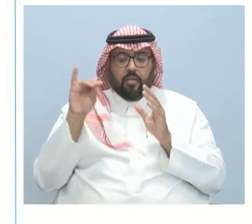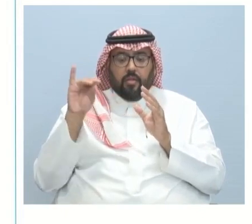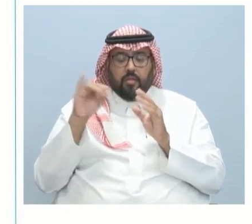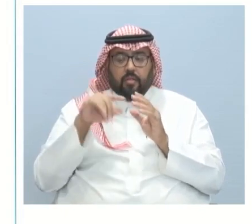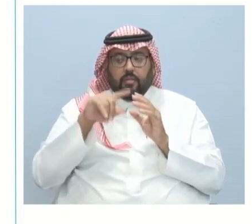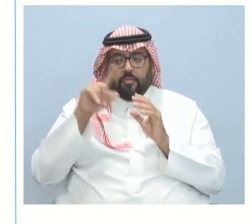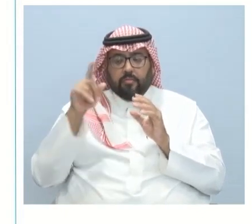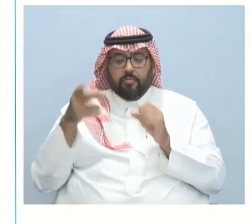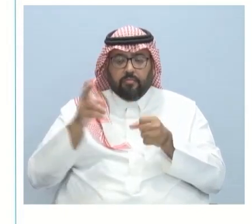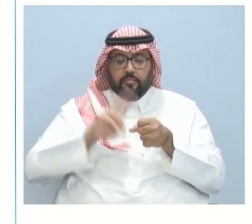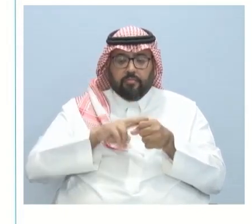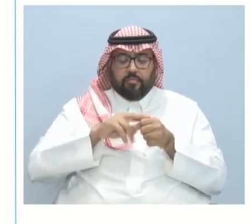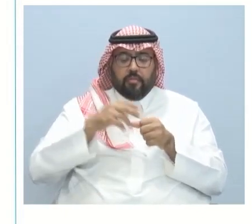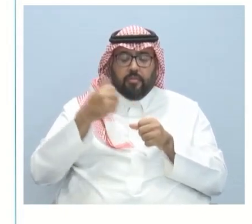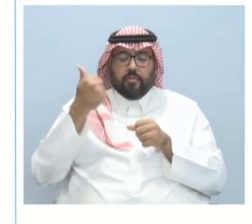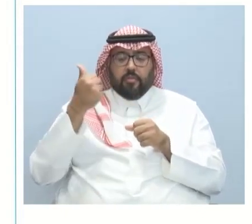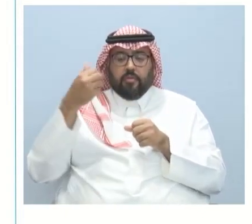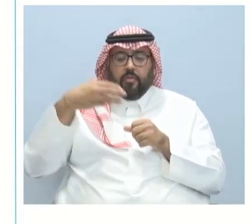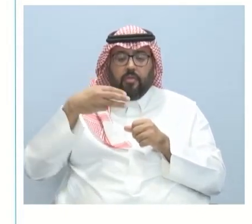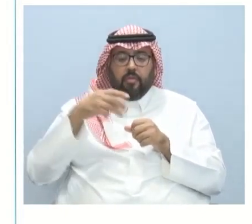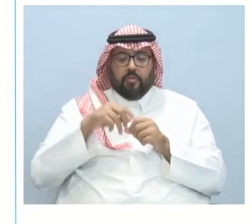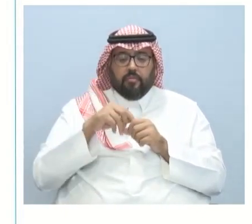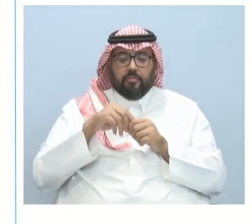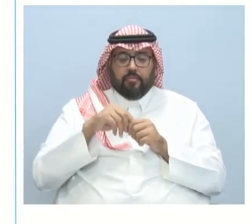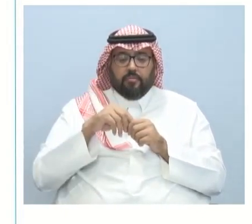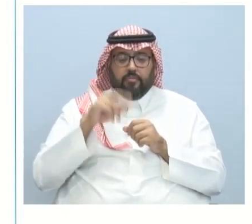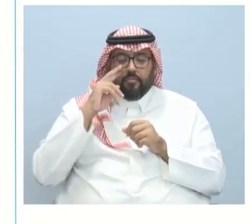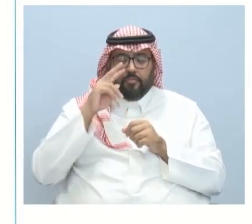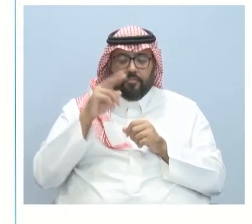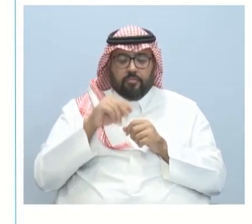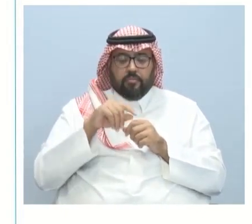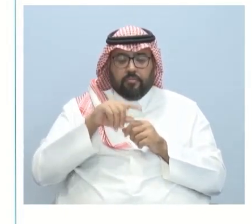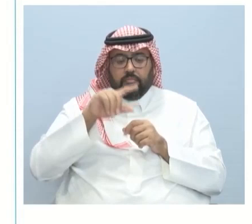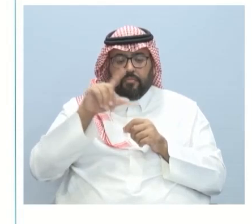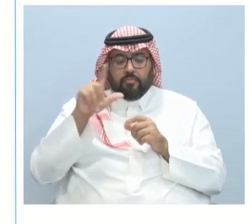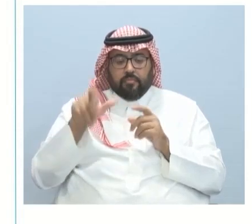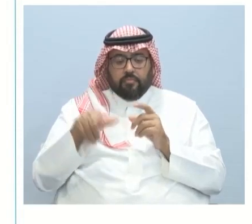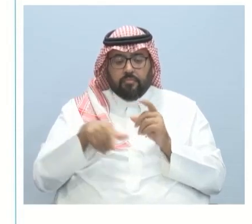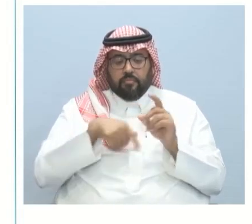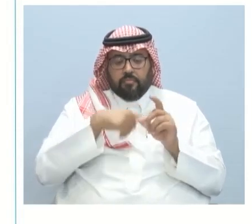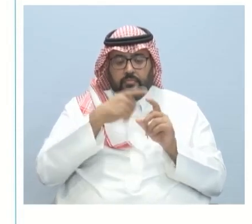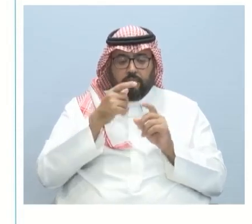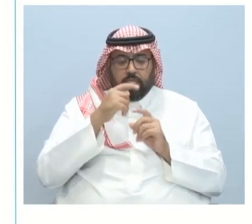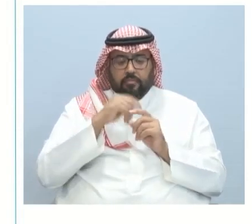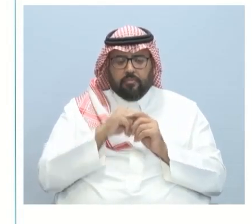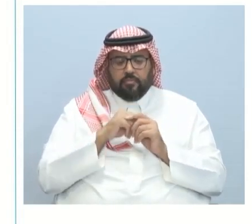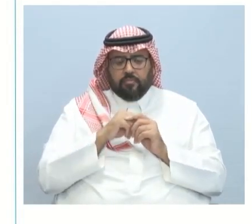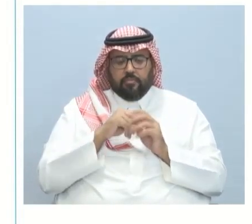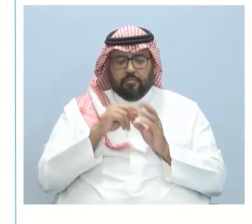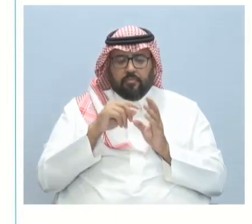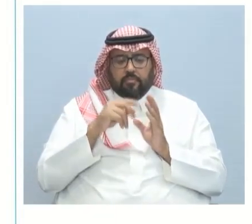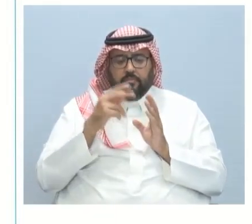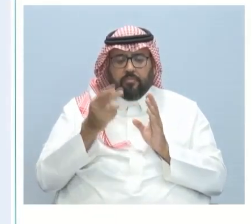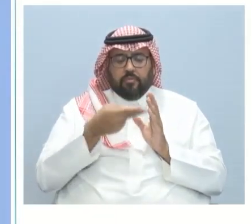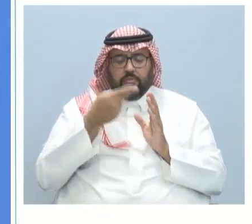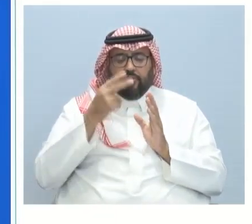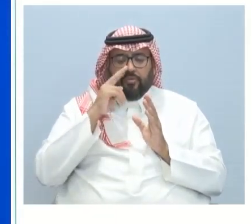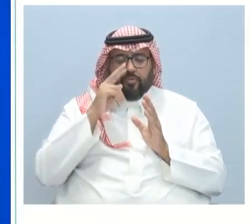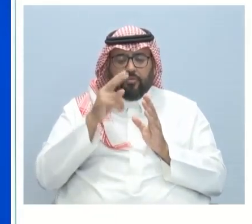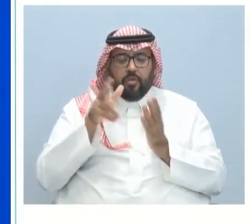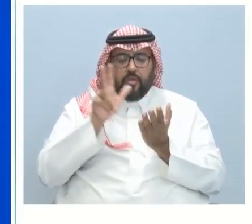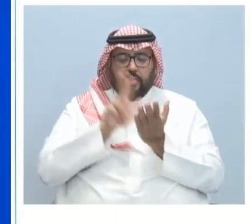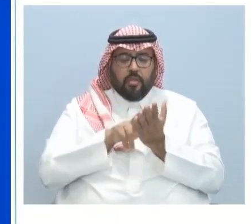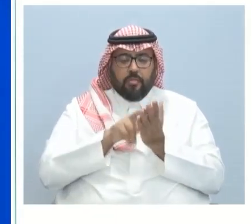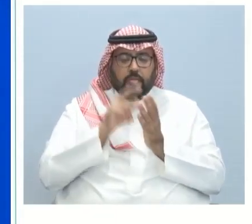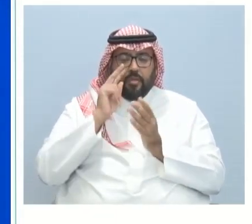وبتكرار 36 مره ليتم عمل او ليتم رسم الشكل التالي تطبيق